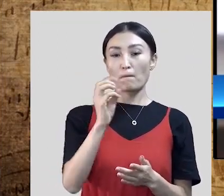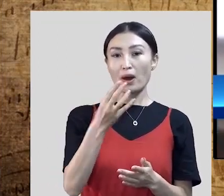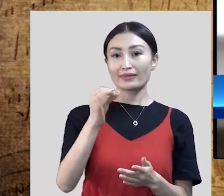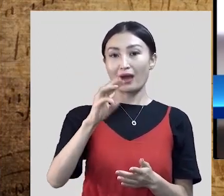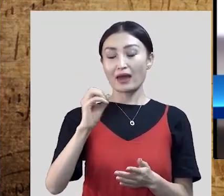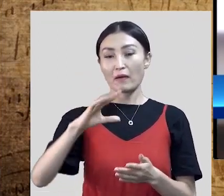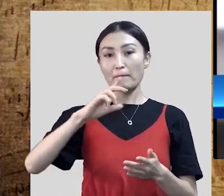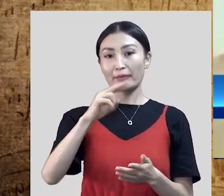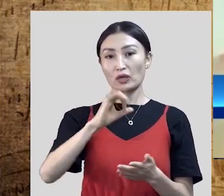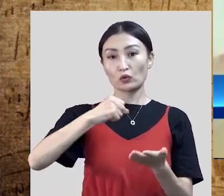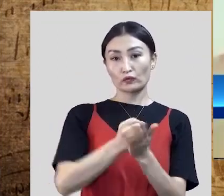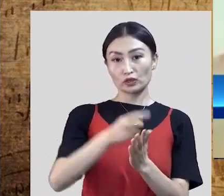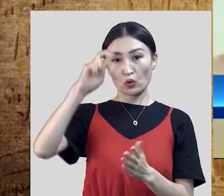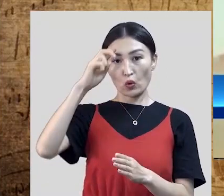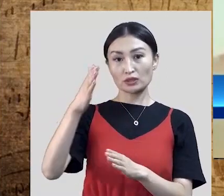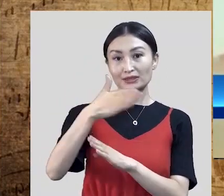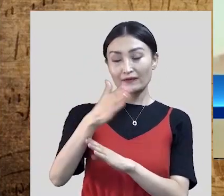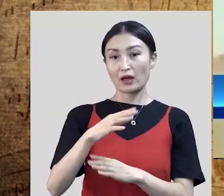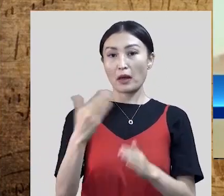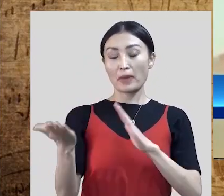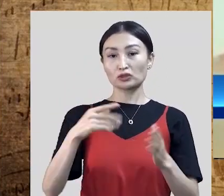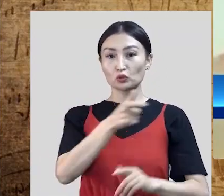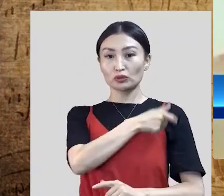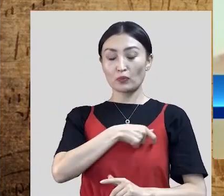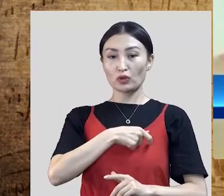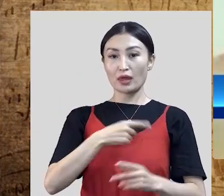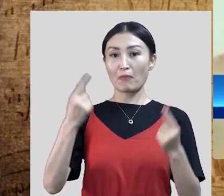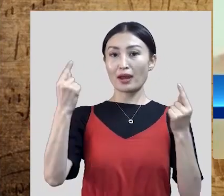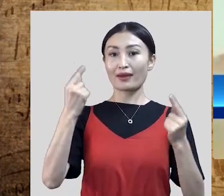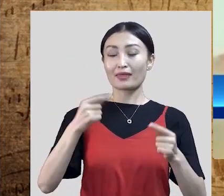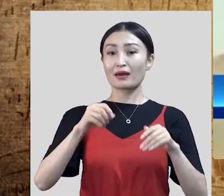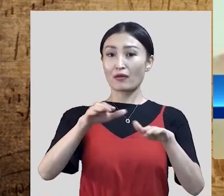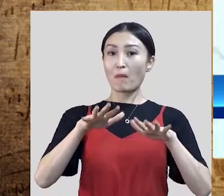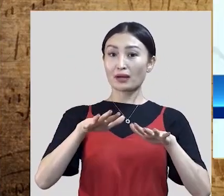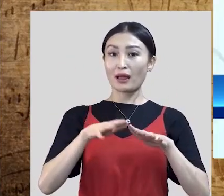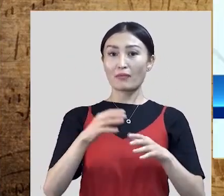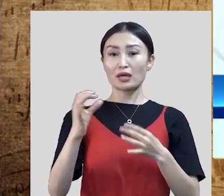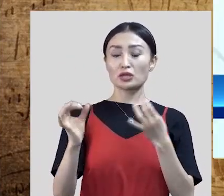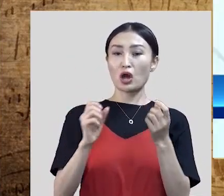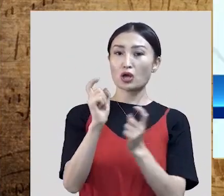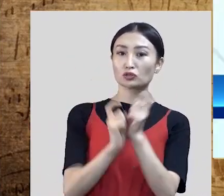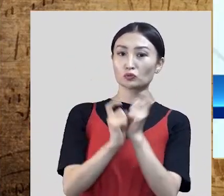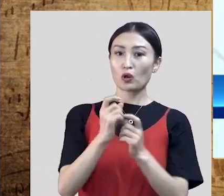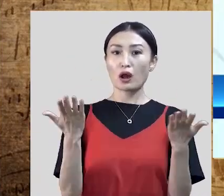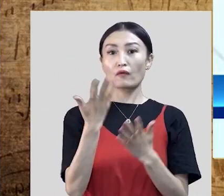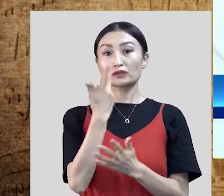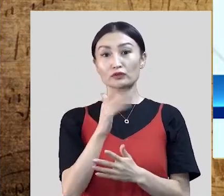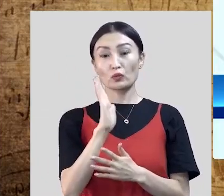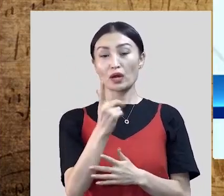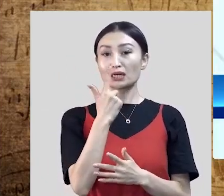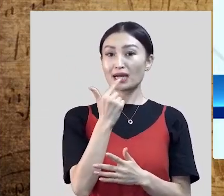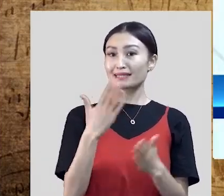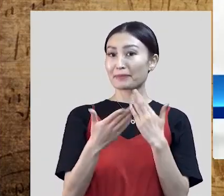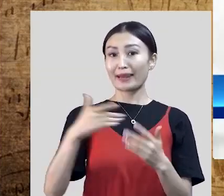При утверждении госсимвола между депутатами легендарного парламента возник жаркий спор, какого цвета должен быть флаг, красным